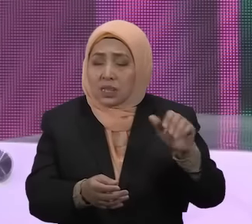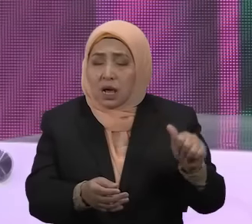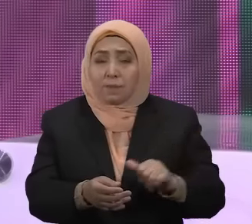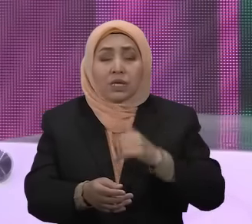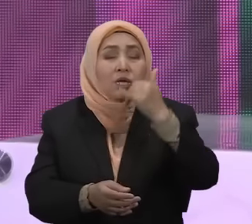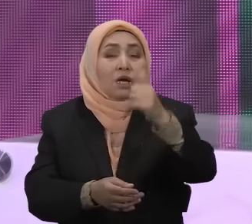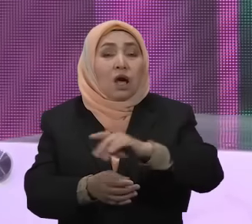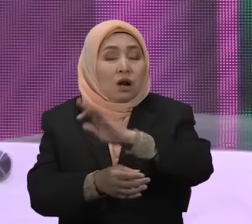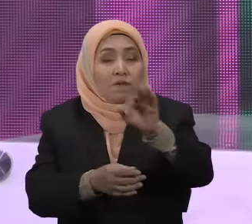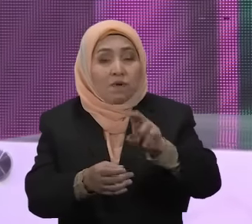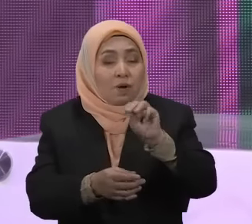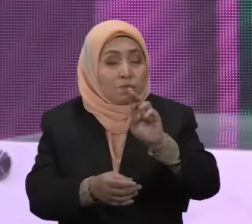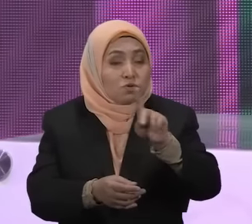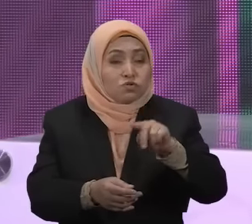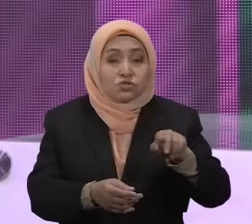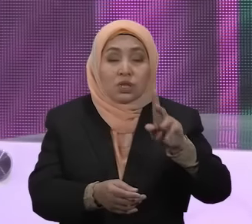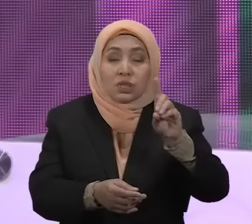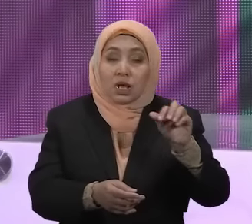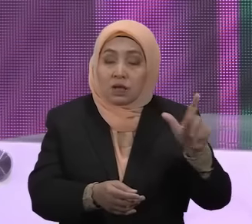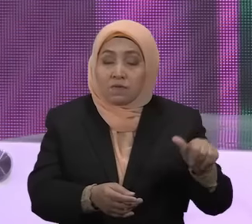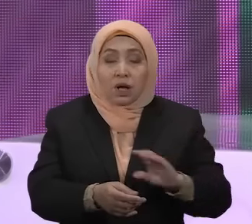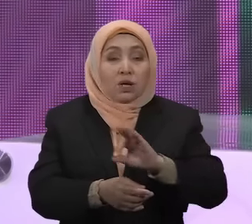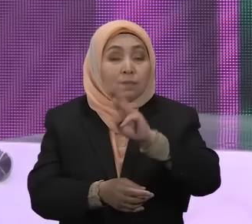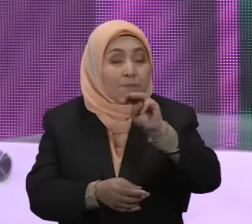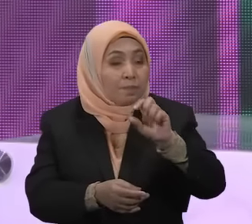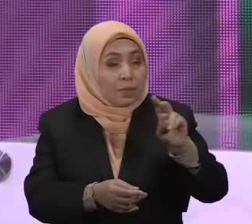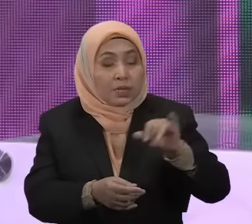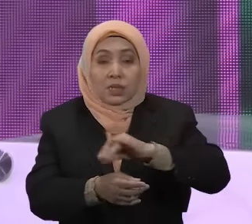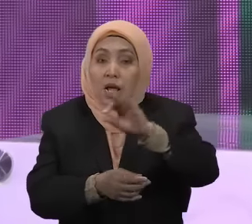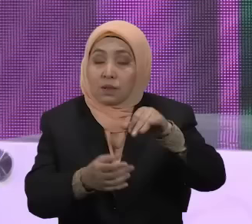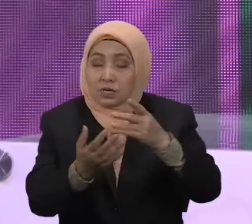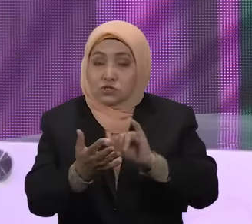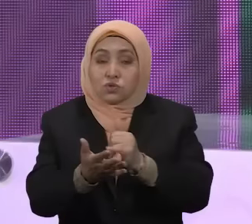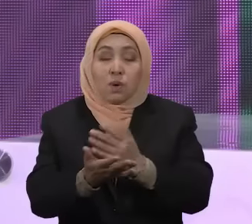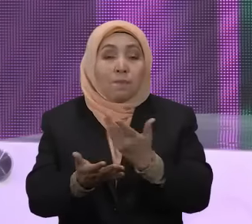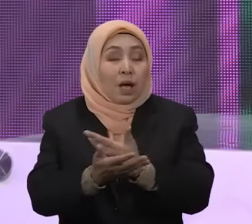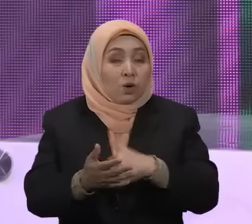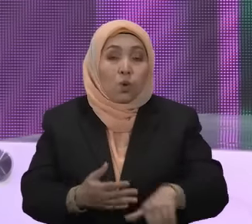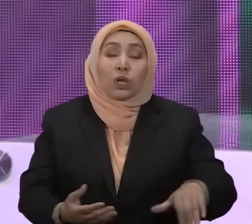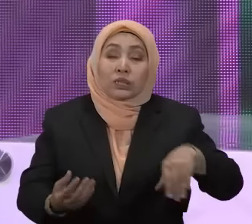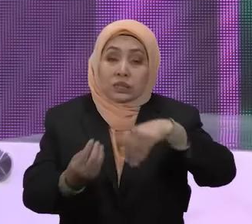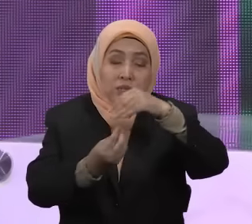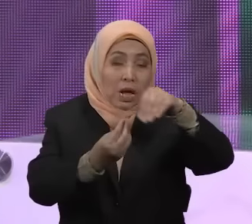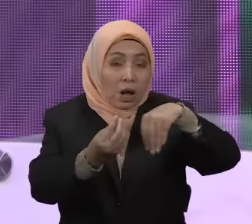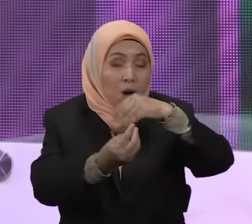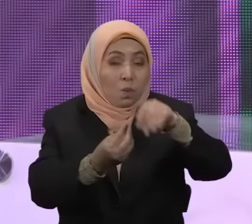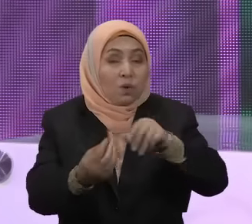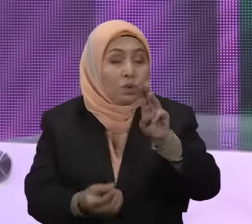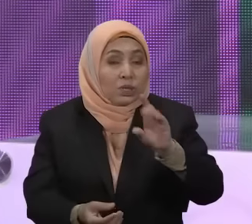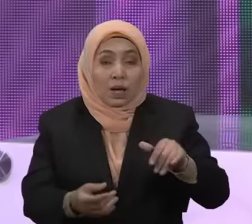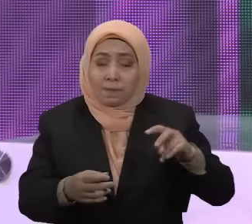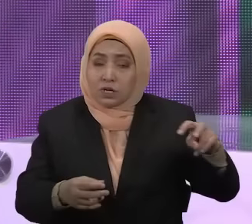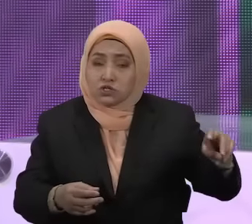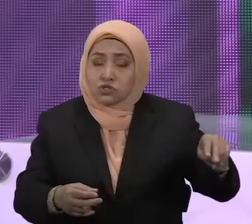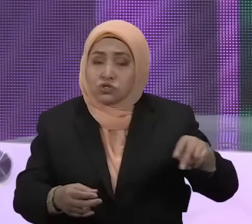ke Arafah, Muzdalifah, mm-hmm, ke Mina, mm-hmm, kan. Dan selepas itu baru pergi tawaf ifadah. Betul. Kan, tawaf yang fardu. Sebenarnya perjalanan